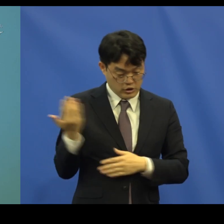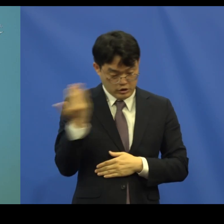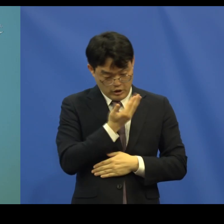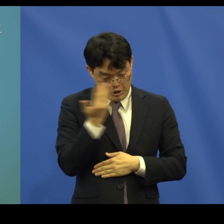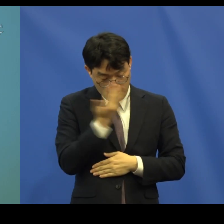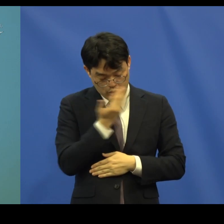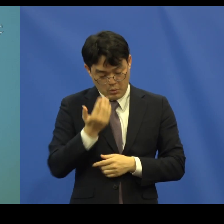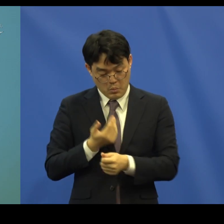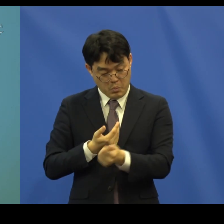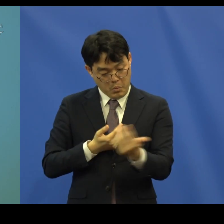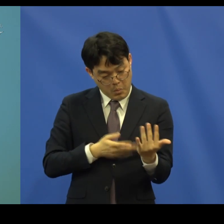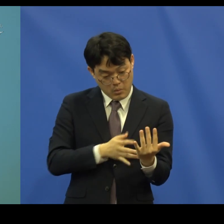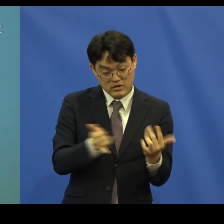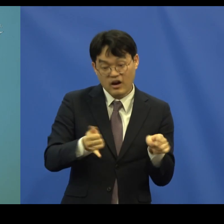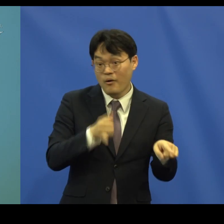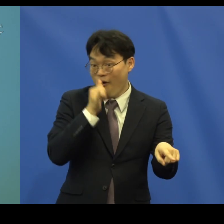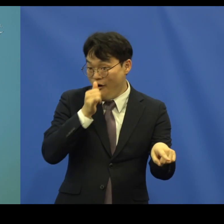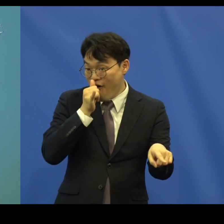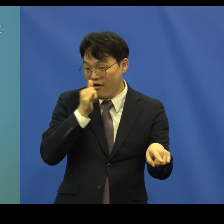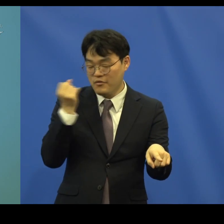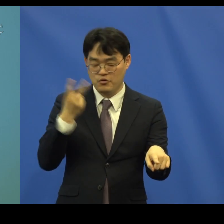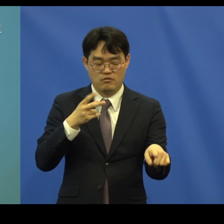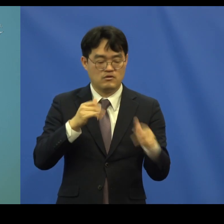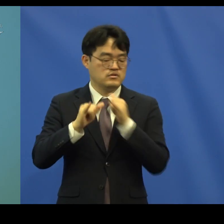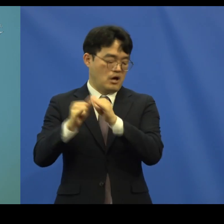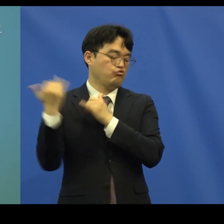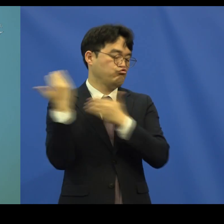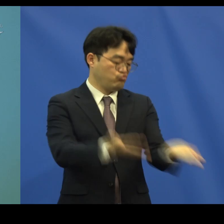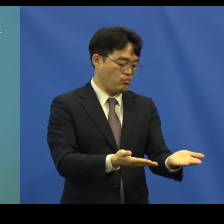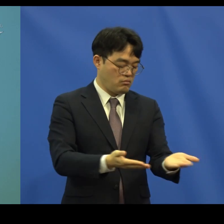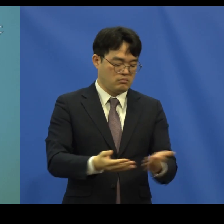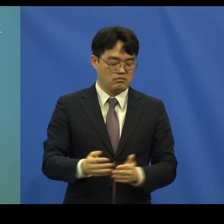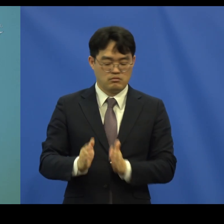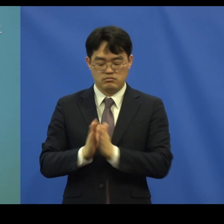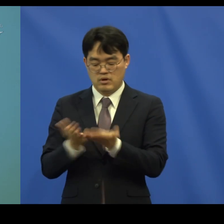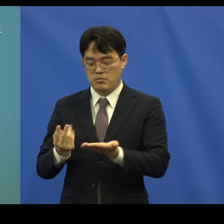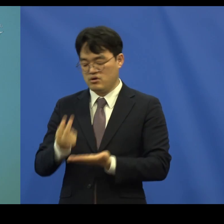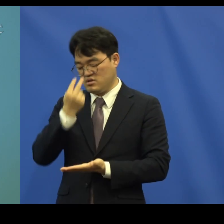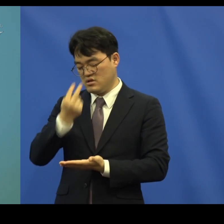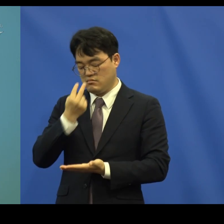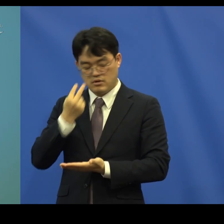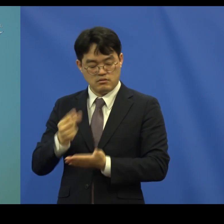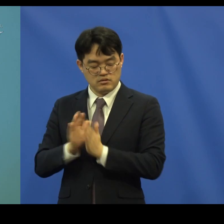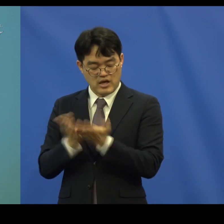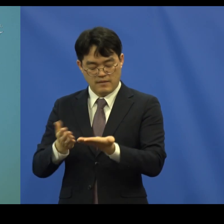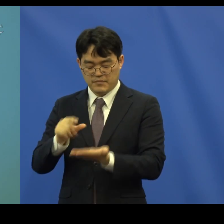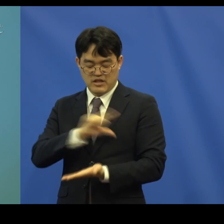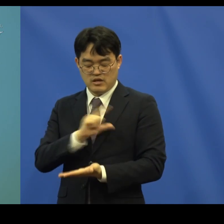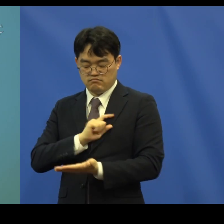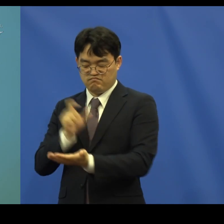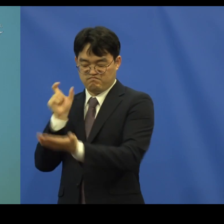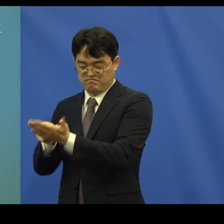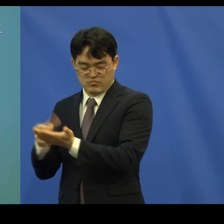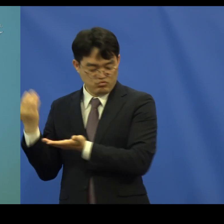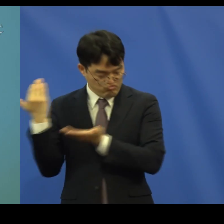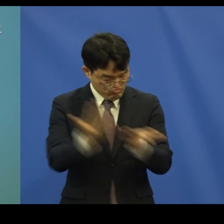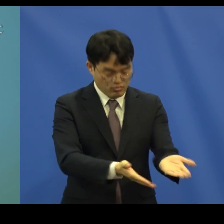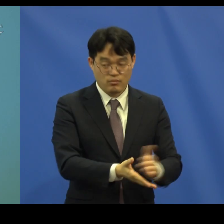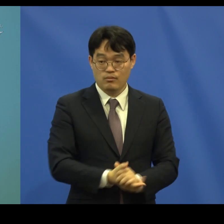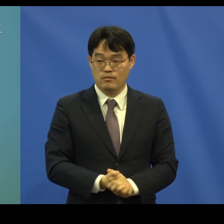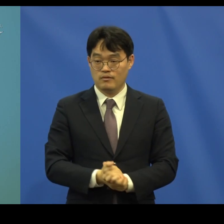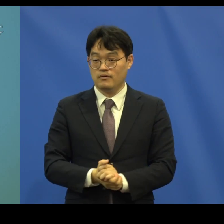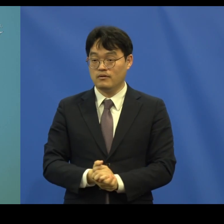상을 약속하고 생명책을 약속하여 영생을 얻은 자들의 이름이 기록된 책이